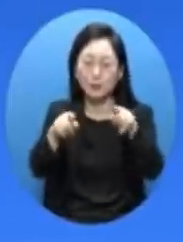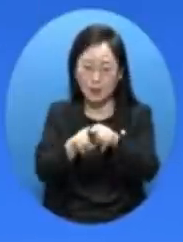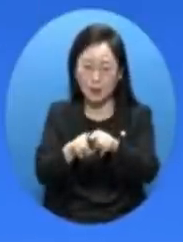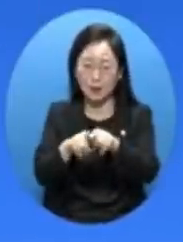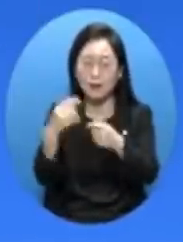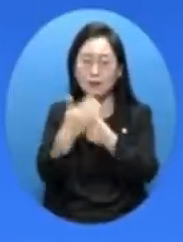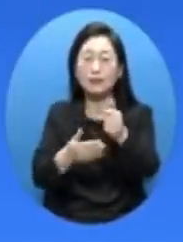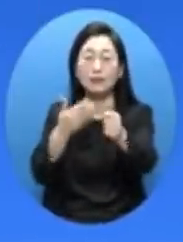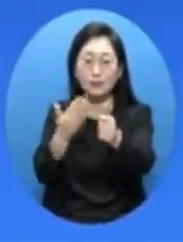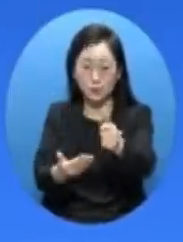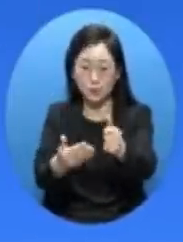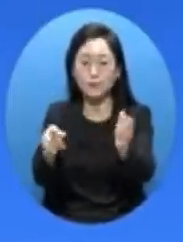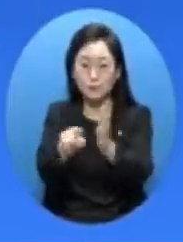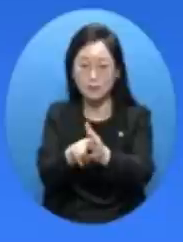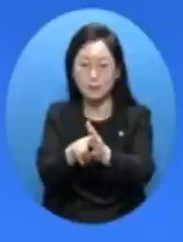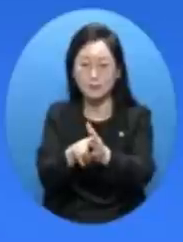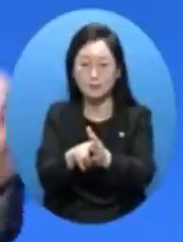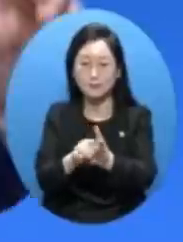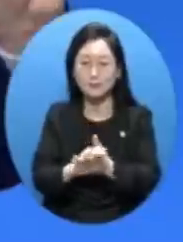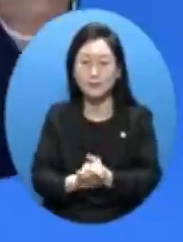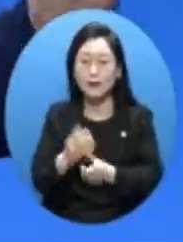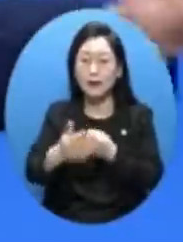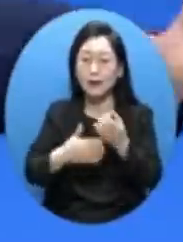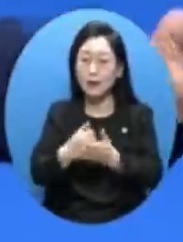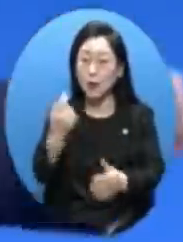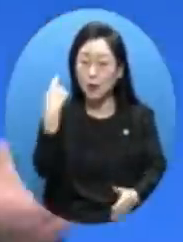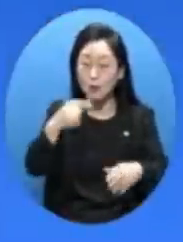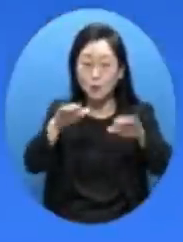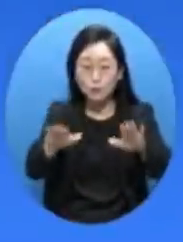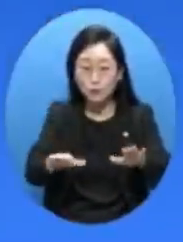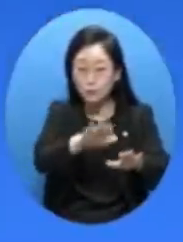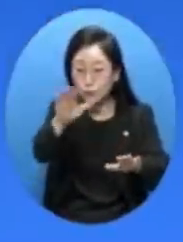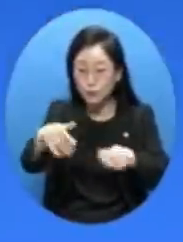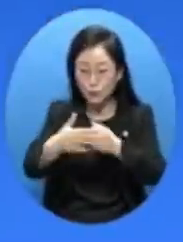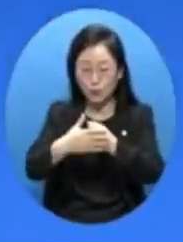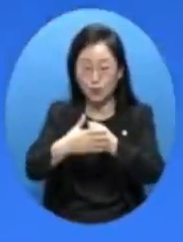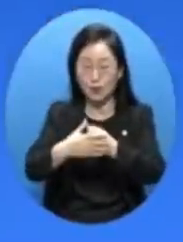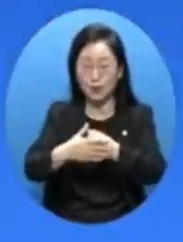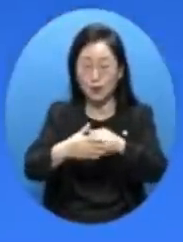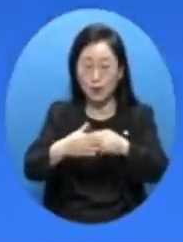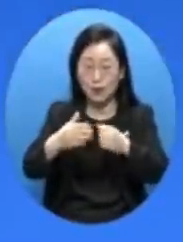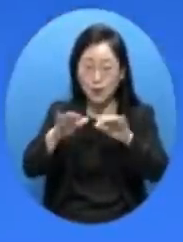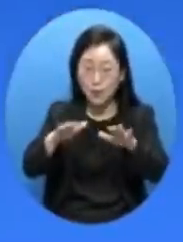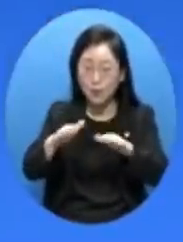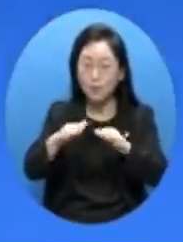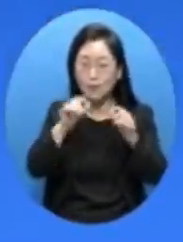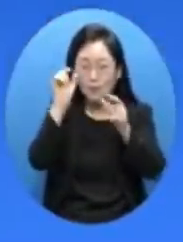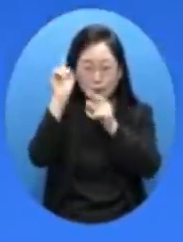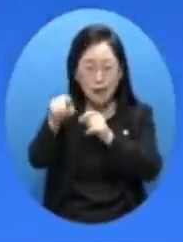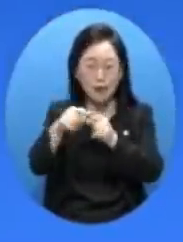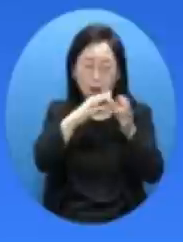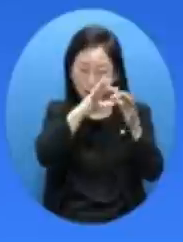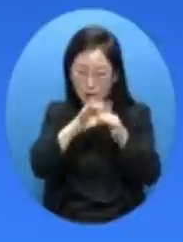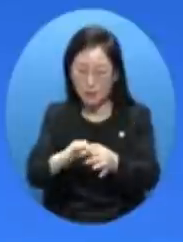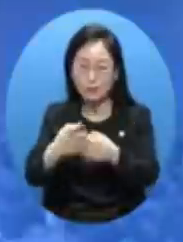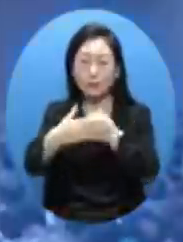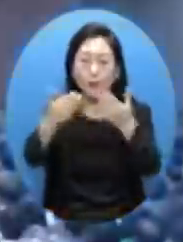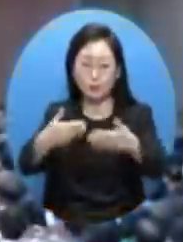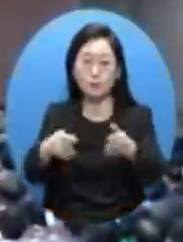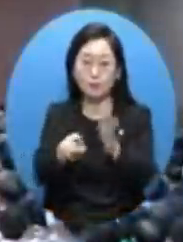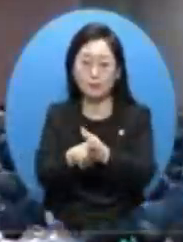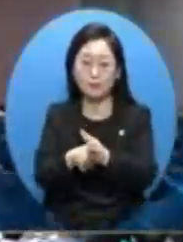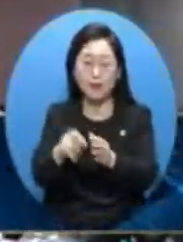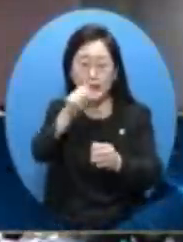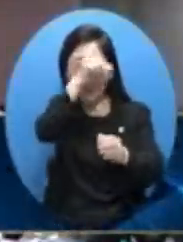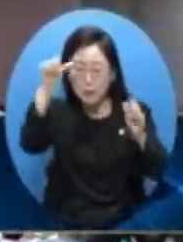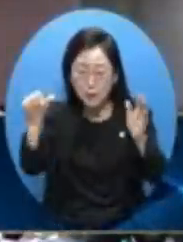은혜를 베풀어 주실 것입니다. 하나님은 어제도 우리를 도우시고 오늘도 우리를 도우시고 나가서 내일도 우리를 도우실 것입니다.